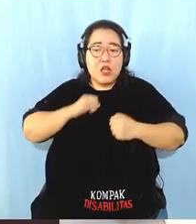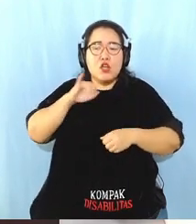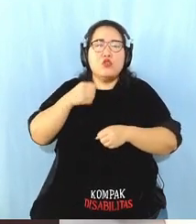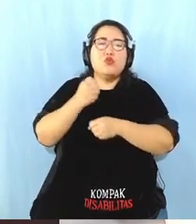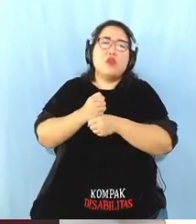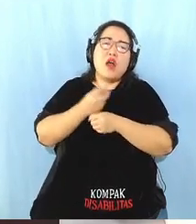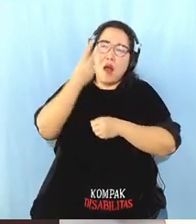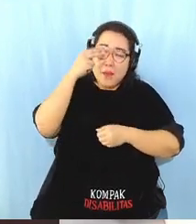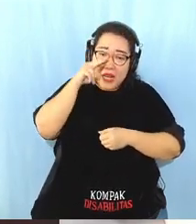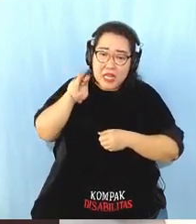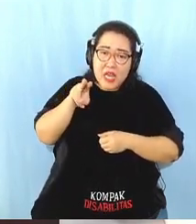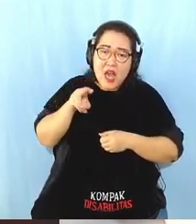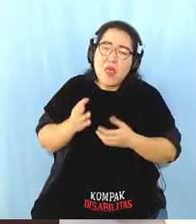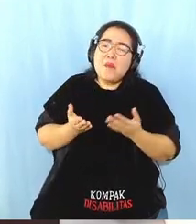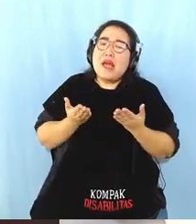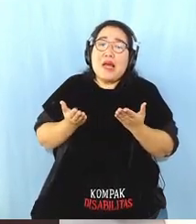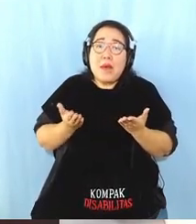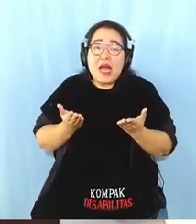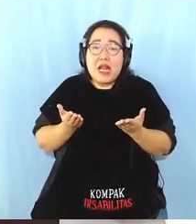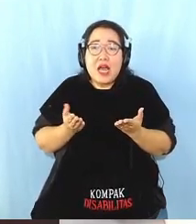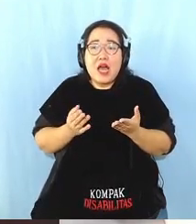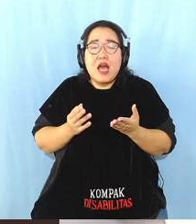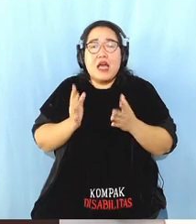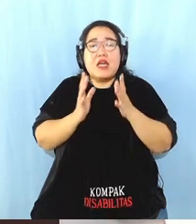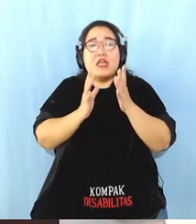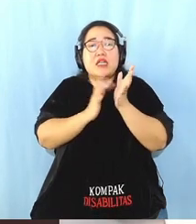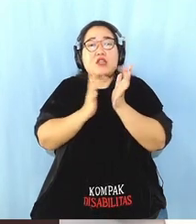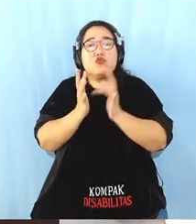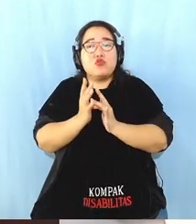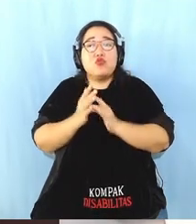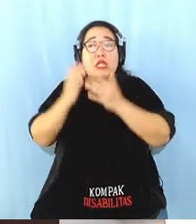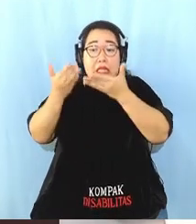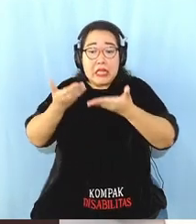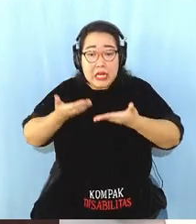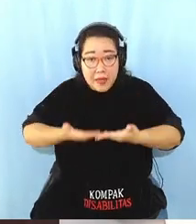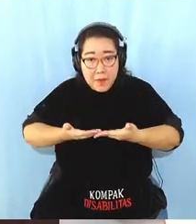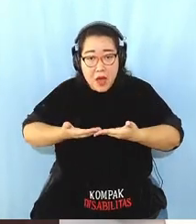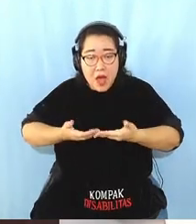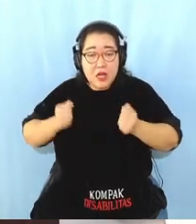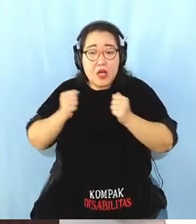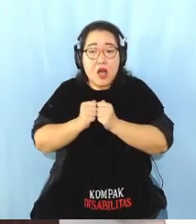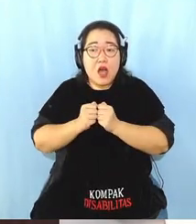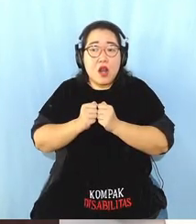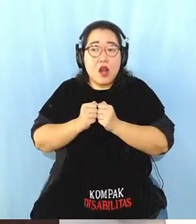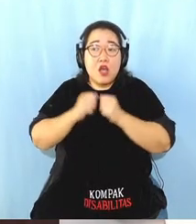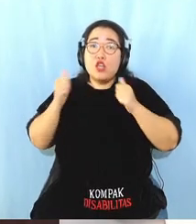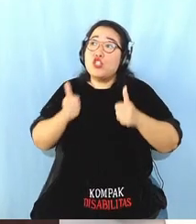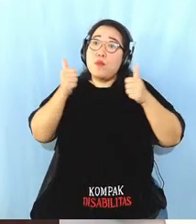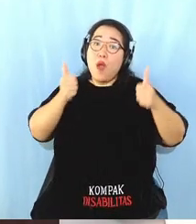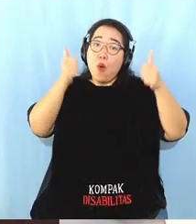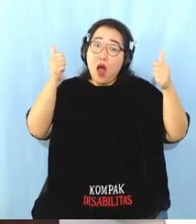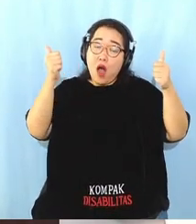bagaimana Yesus diterima dengan kemegahan, tapi kemudian bagaimana dia ditangkap,